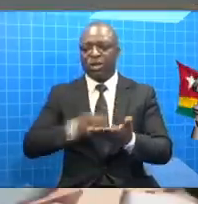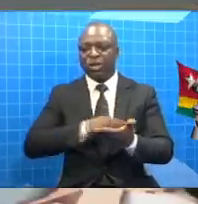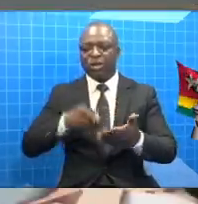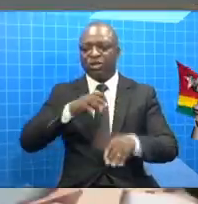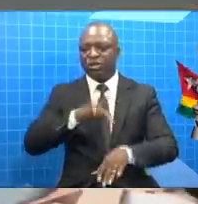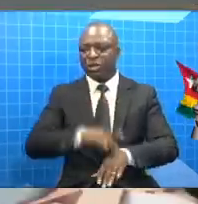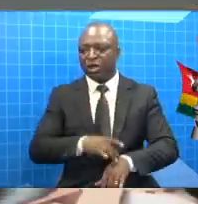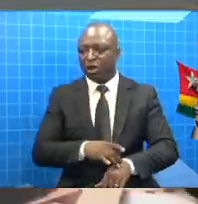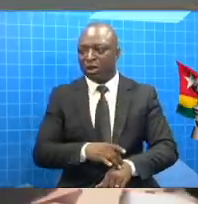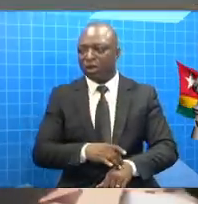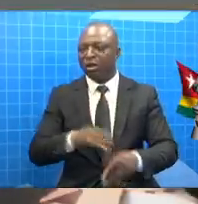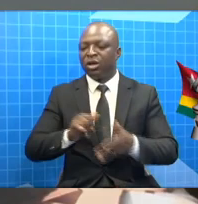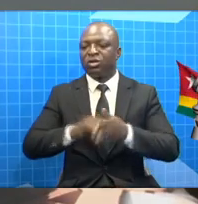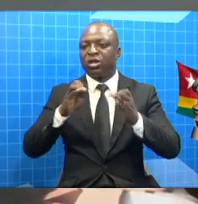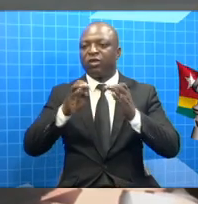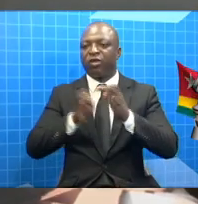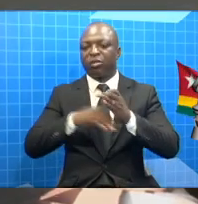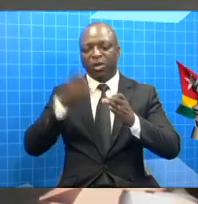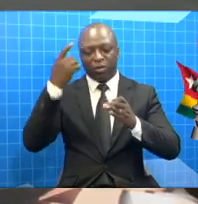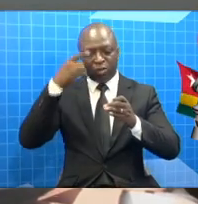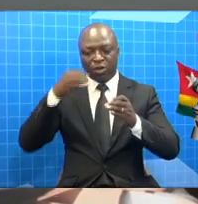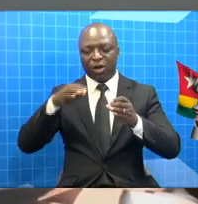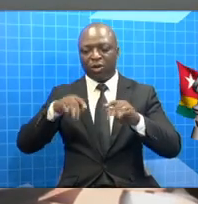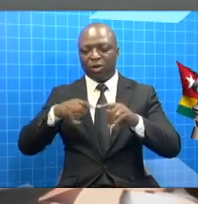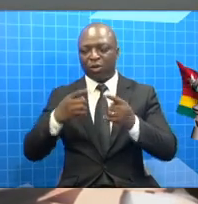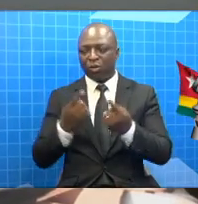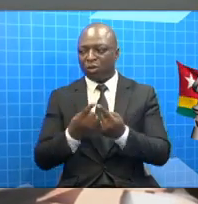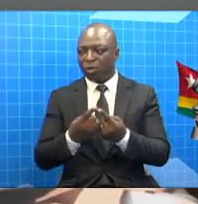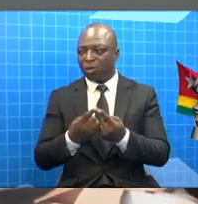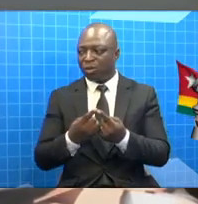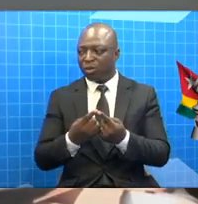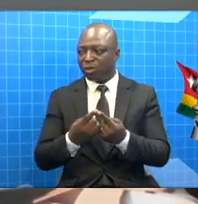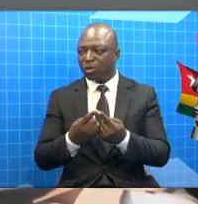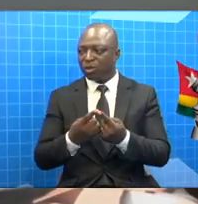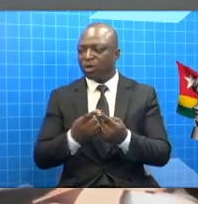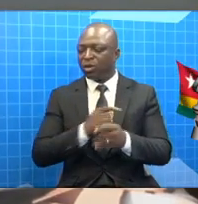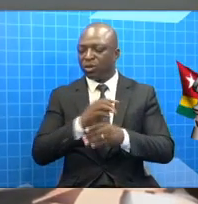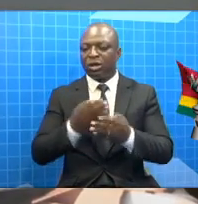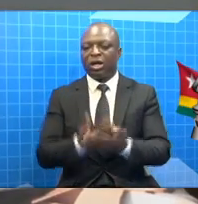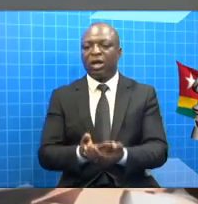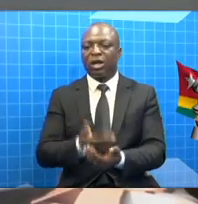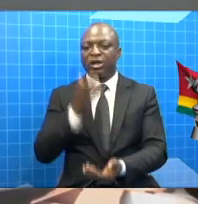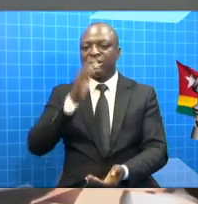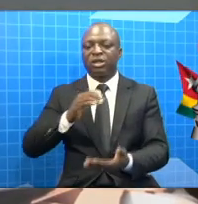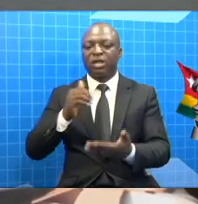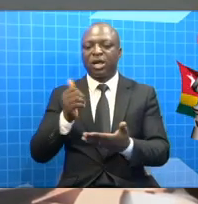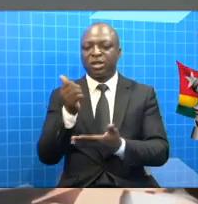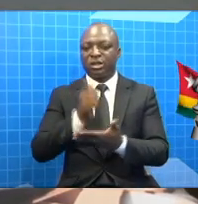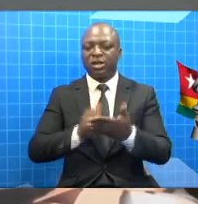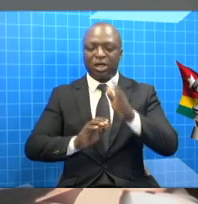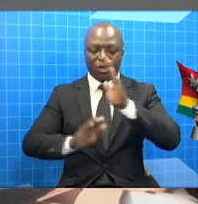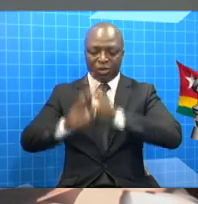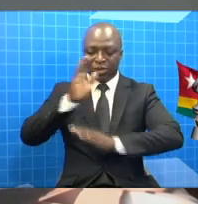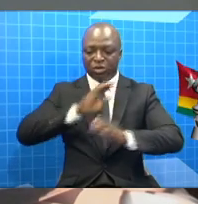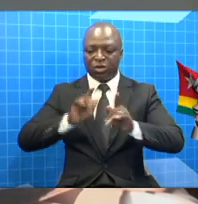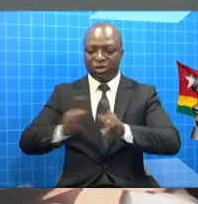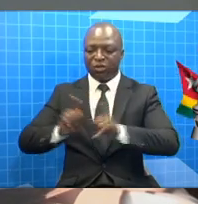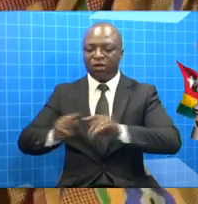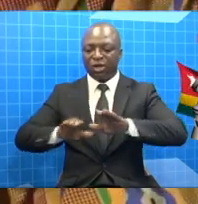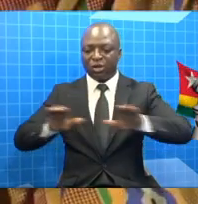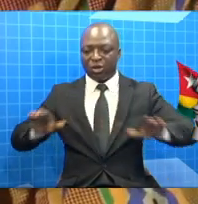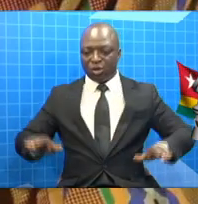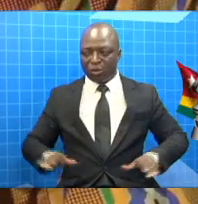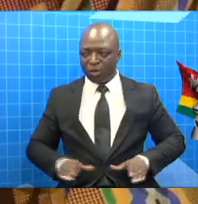terroir. Cet événement qui met au goût du jour toute la richesse artistique et culturelle de nos différentes